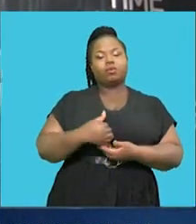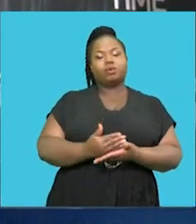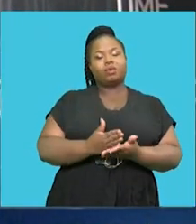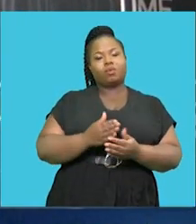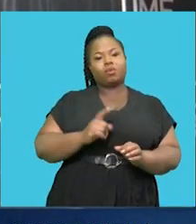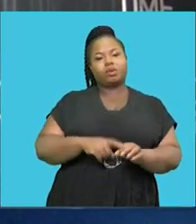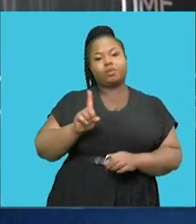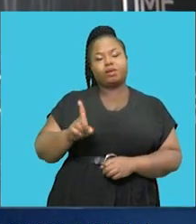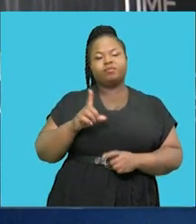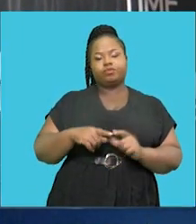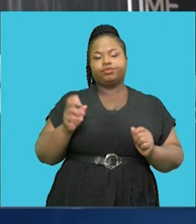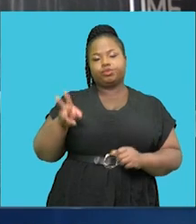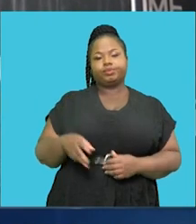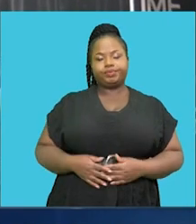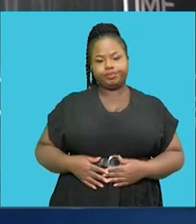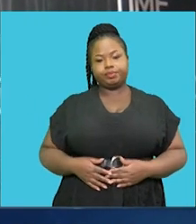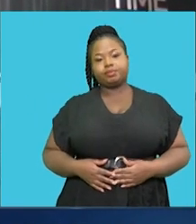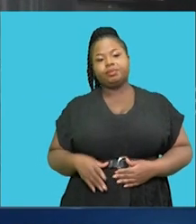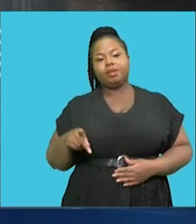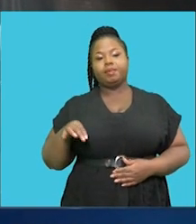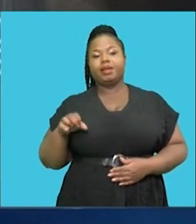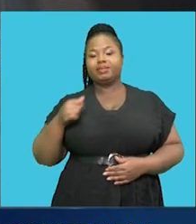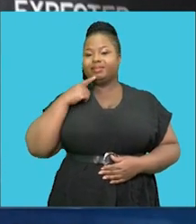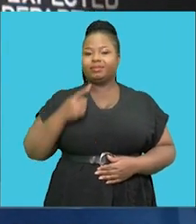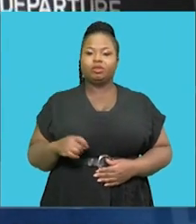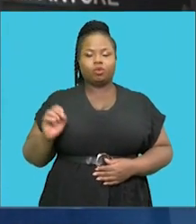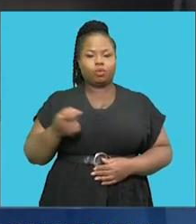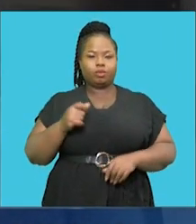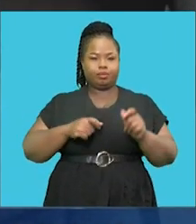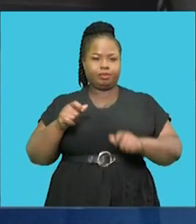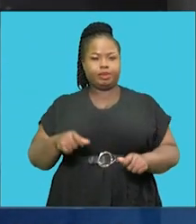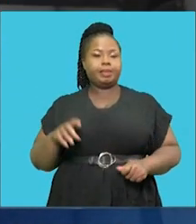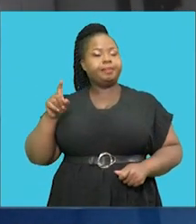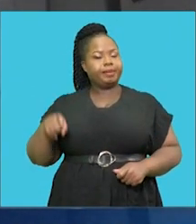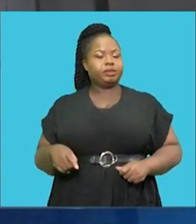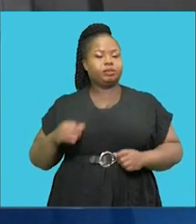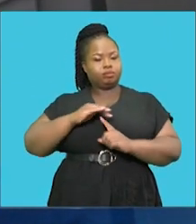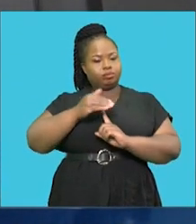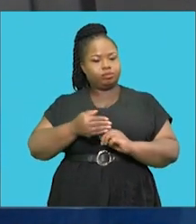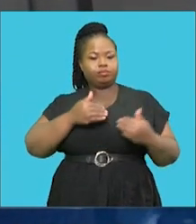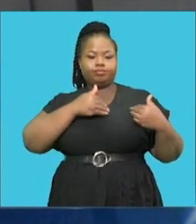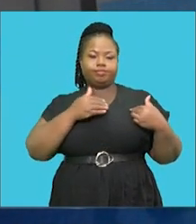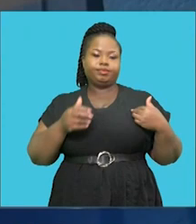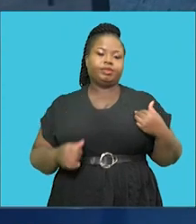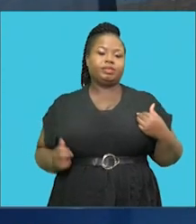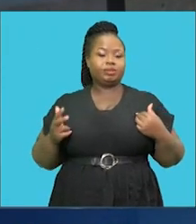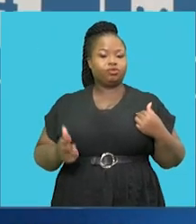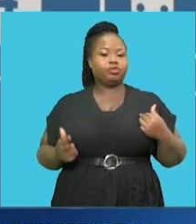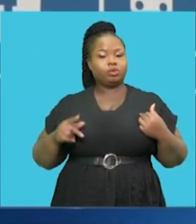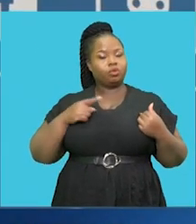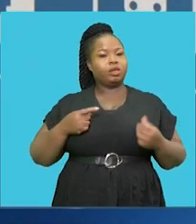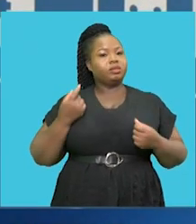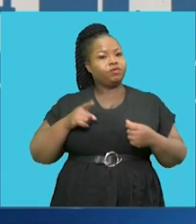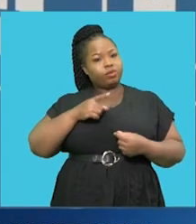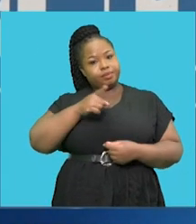sezivuliwe. I-PRASA ibongoza abakhweli ukuba baqhubeke ngokuhoya kwaye bakhusele abaloliwe kuba benzelwe